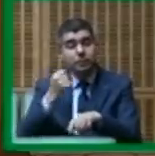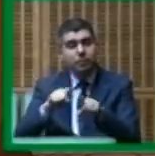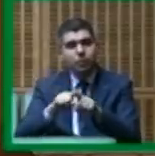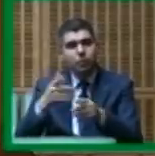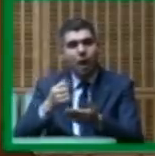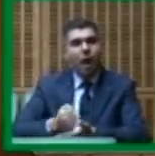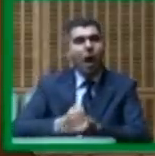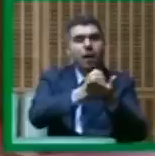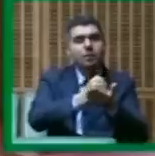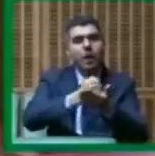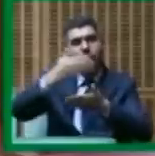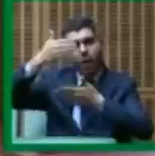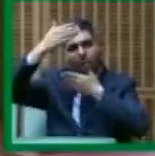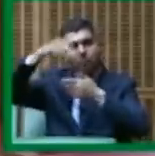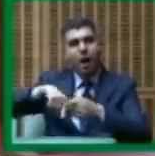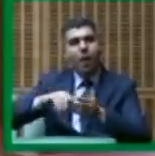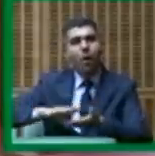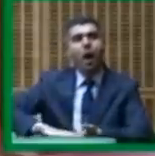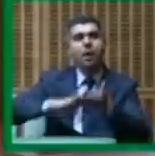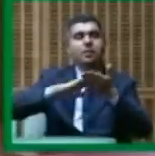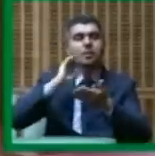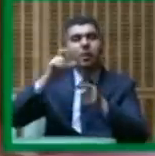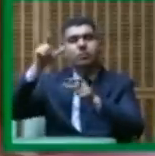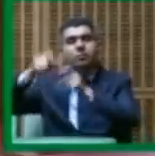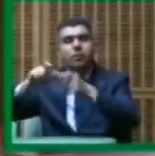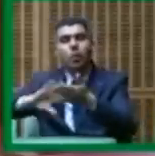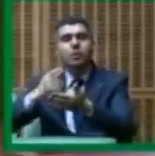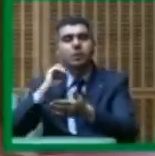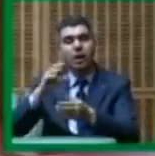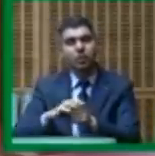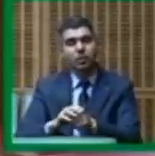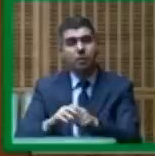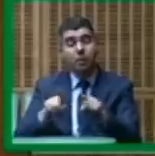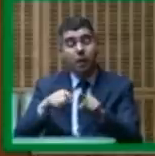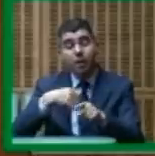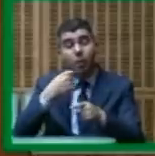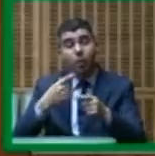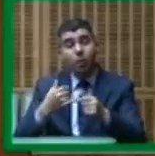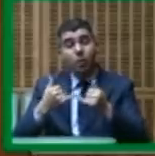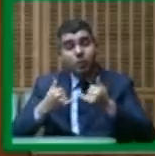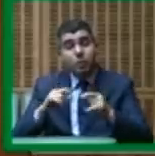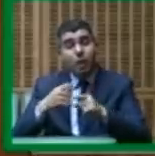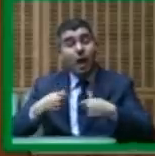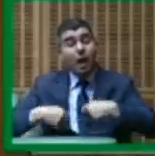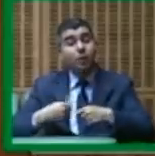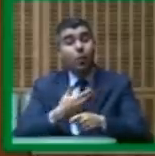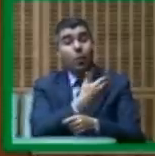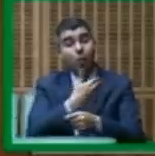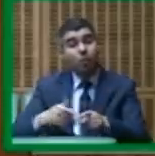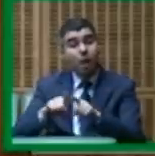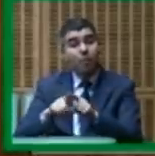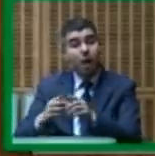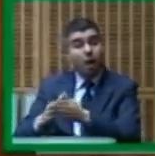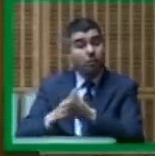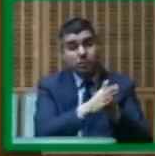والشعب، لو رئيس الحكومة. لأنه النهار اللي غادي يقولوا لك السيد رئيس الحكومة لم تعد رئيس